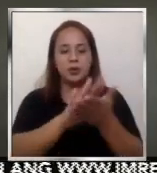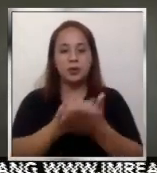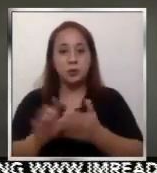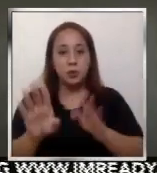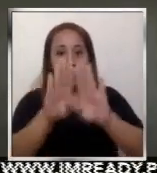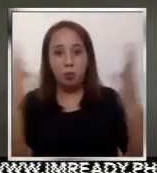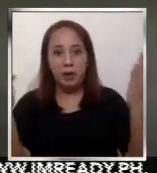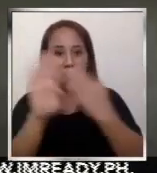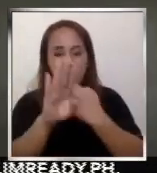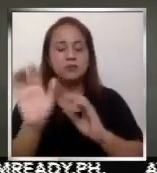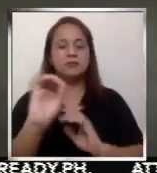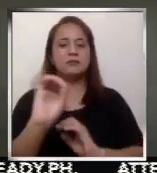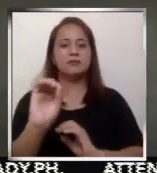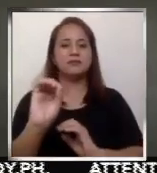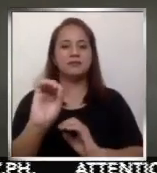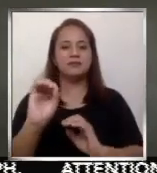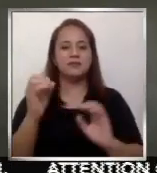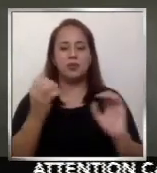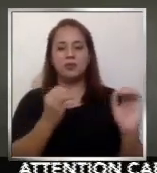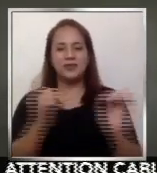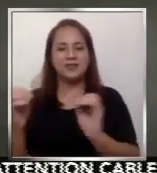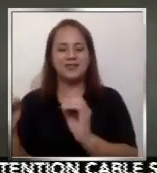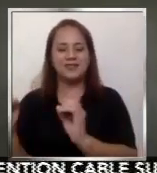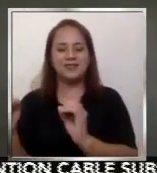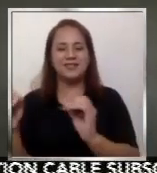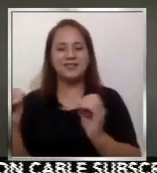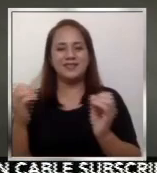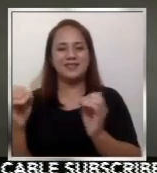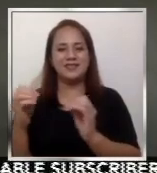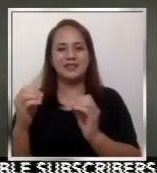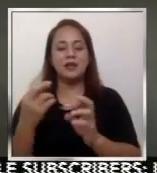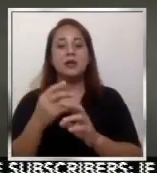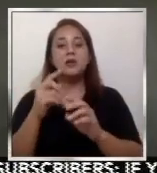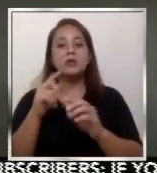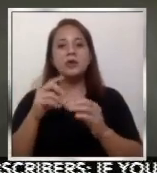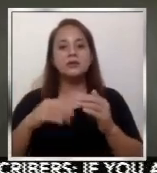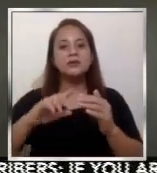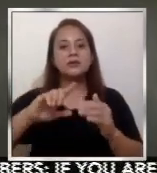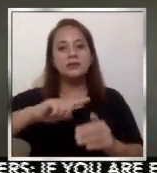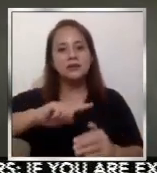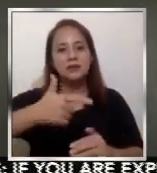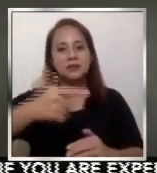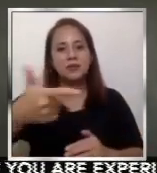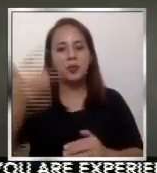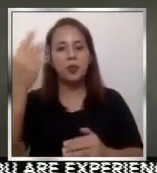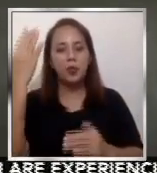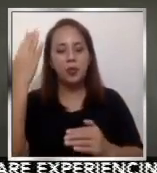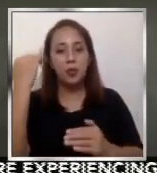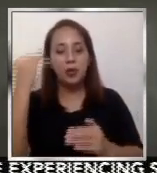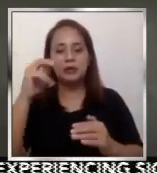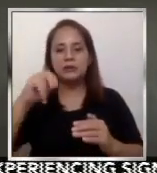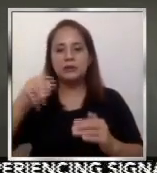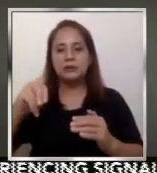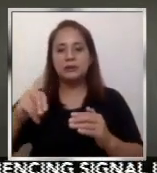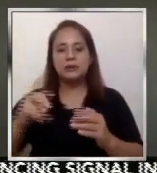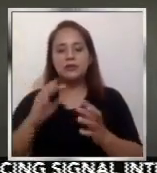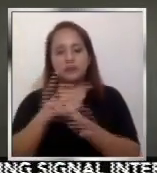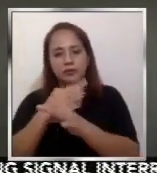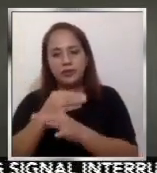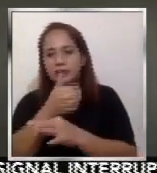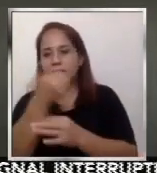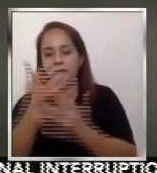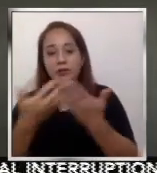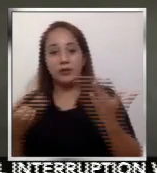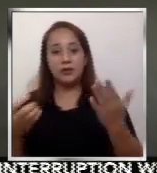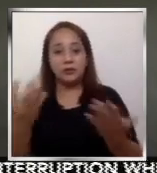normal yung kanilang operasyon. Ito raw ay dadahan-dahanin dahil may ilang bagay pa sila na kailangan ayusin sa ospital para mas maghihanda pa